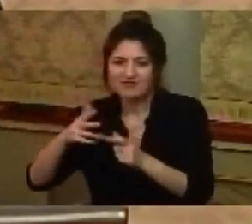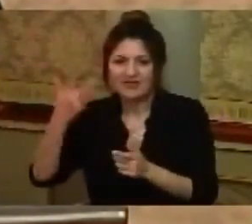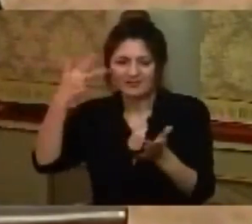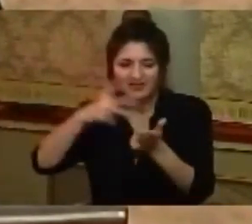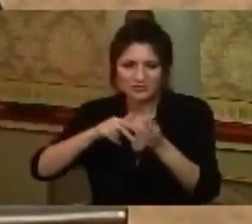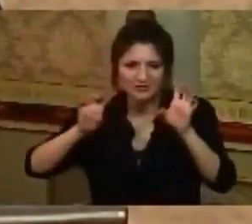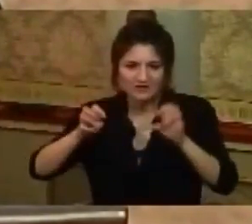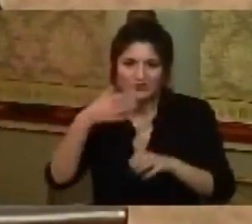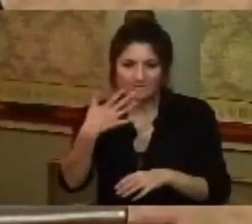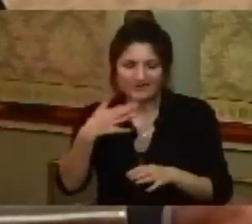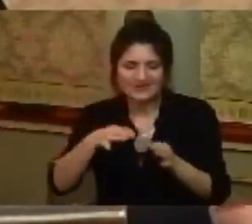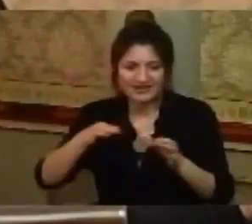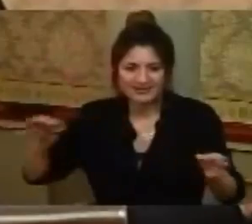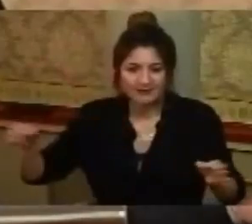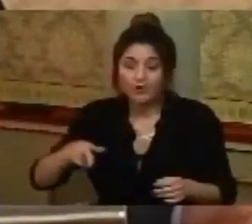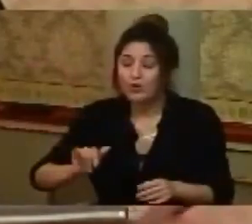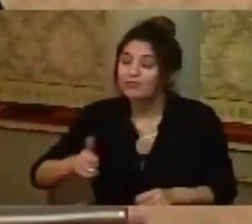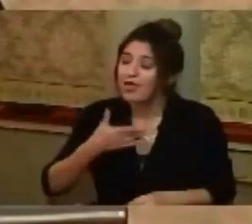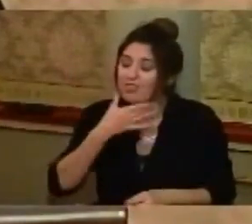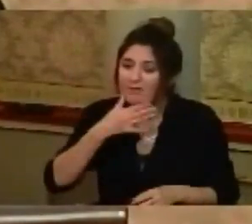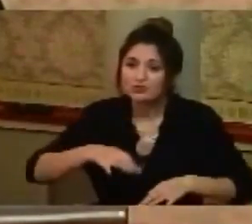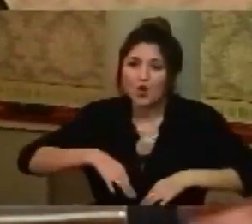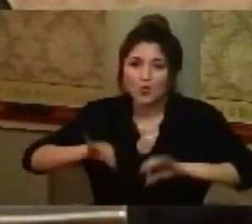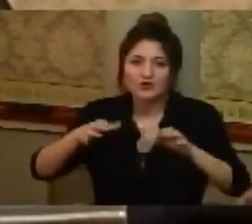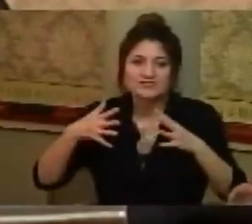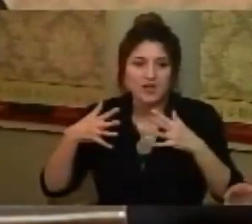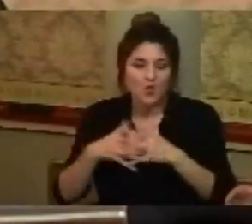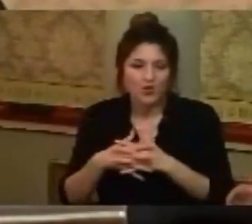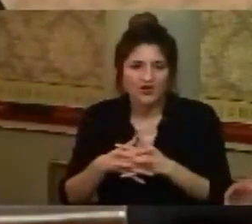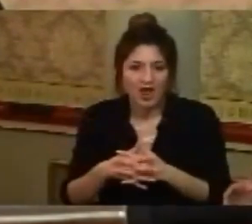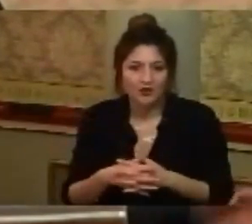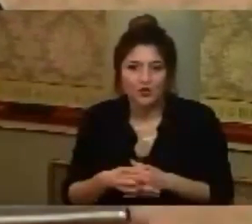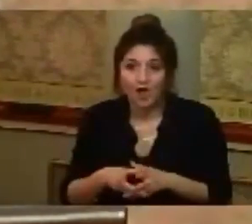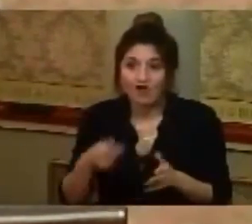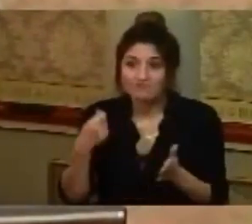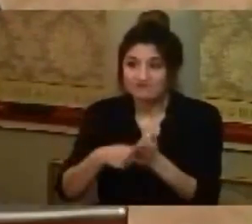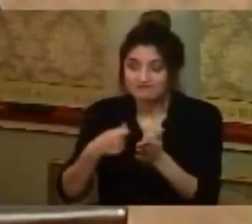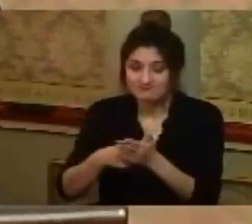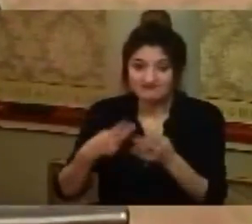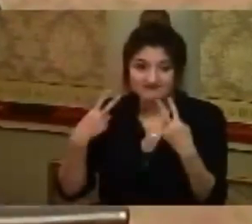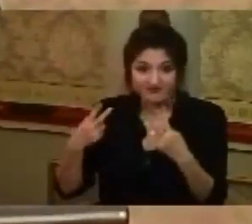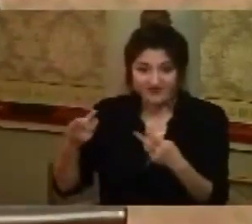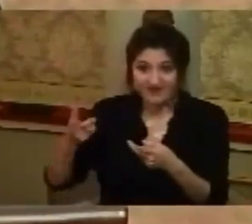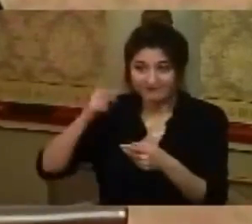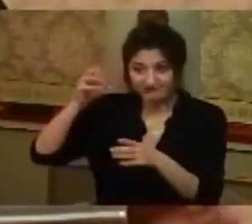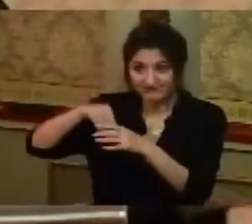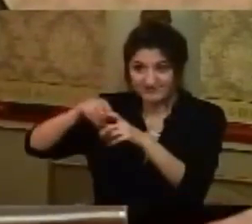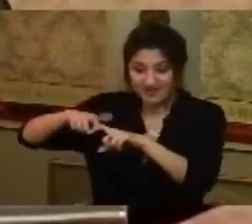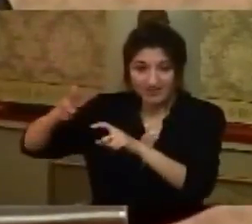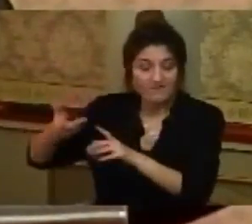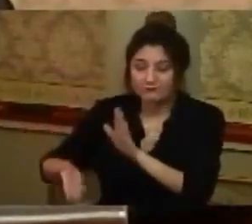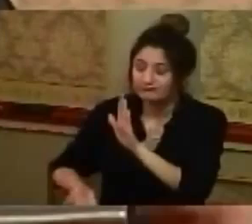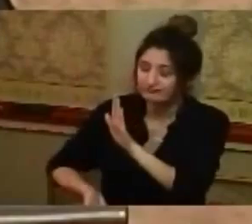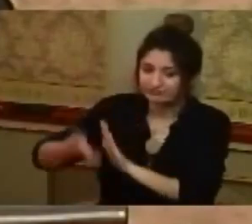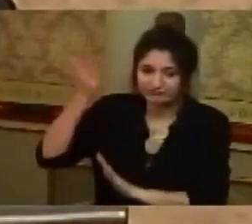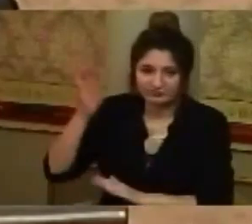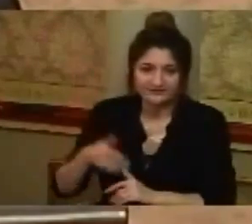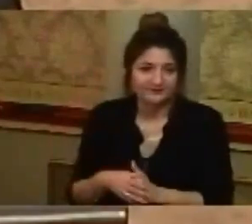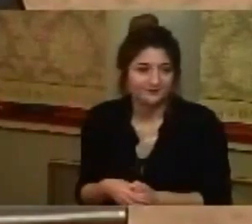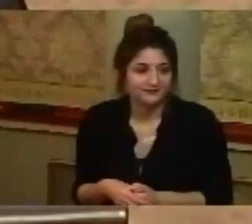metara. To će biti najljepša ulica u gradu. Dignuta je cijena nekretnina uz Radničku cestu. Ljudi ulaze